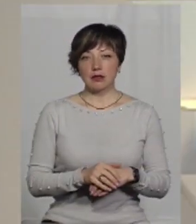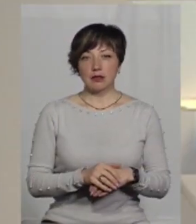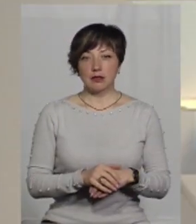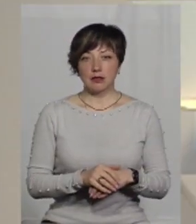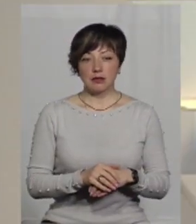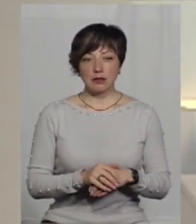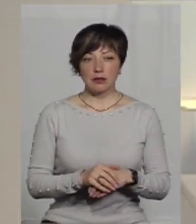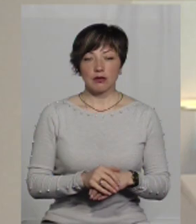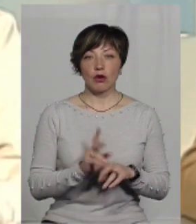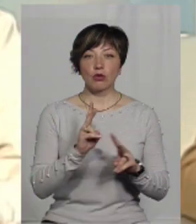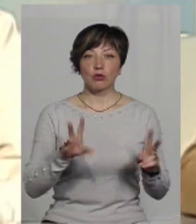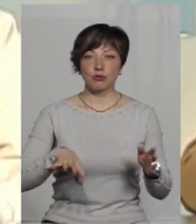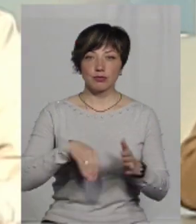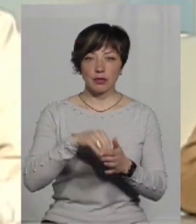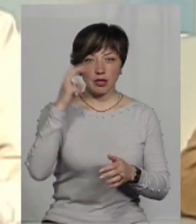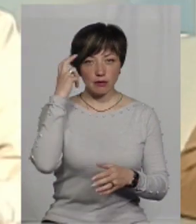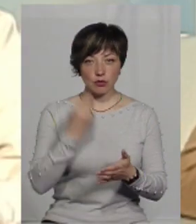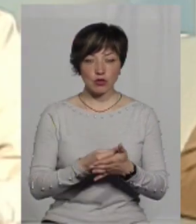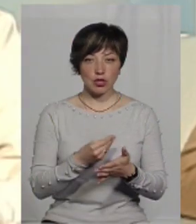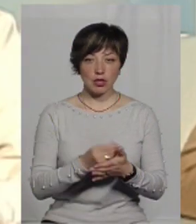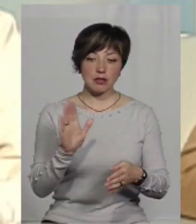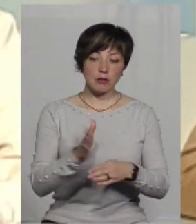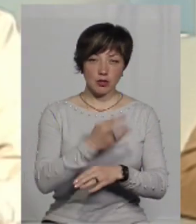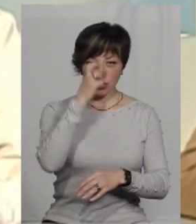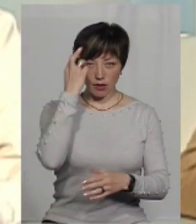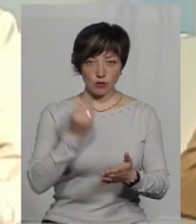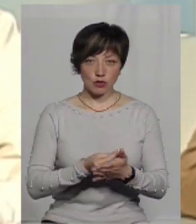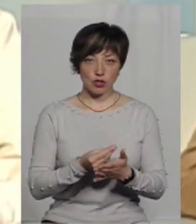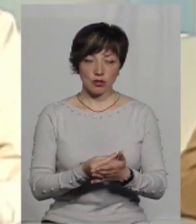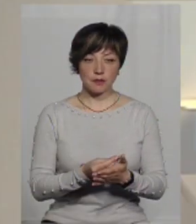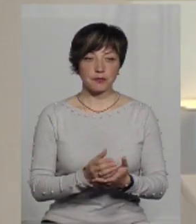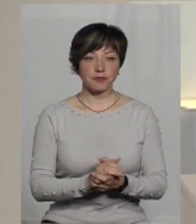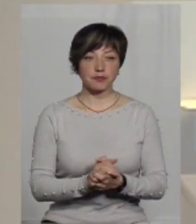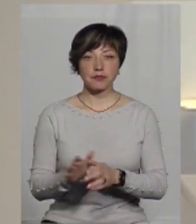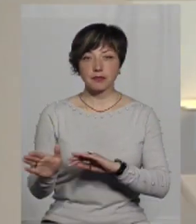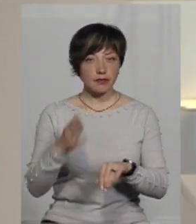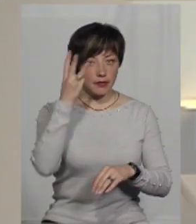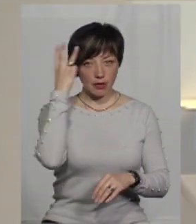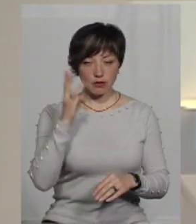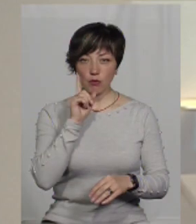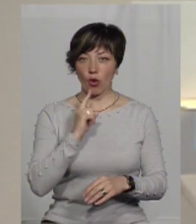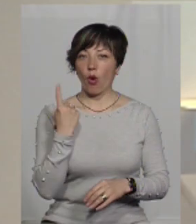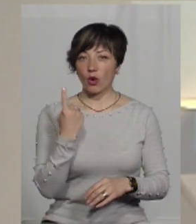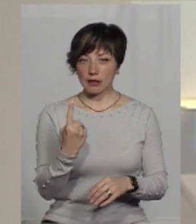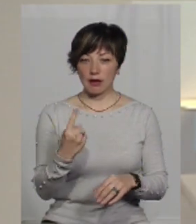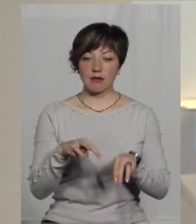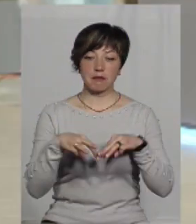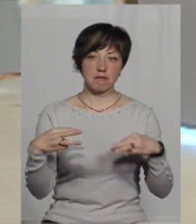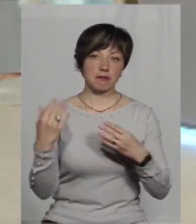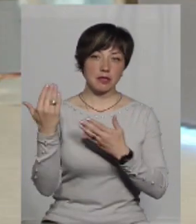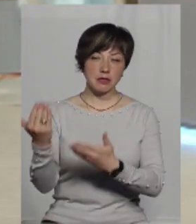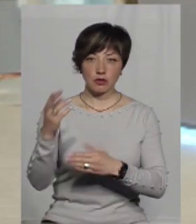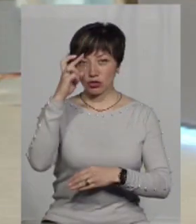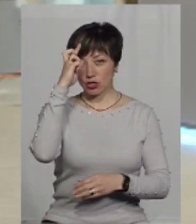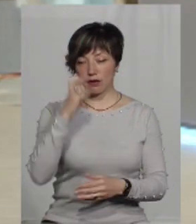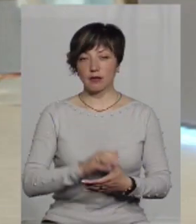за рахунок київського бюджету, той вже знімається з державного бюджету. Ви вже сказали, що в Хмельницькому поки одна черга, це ота, яка через